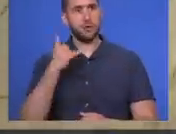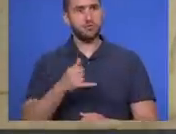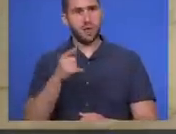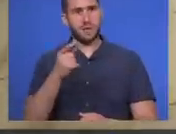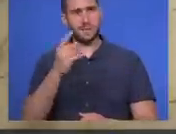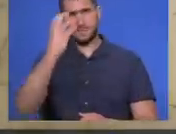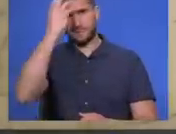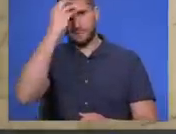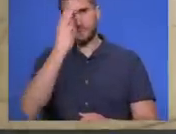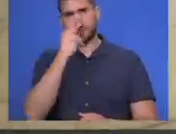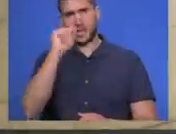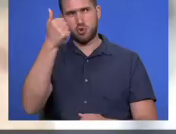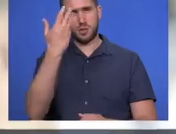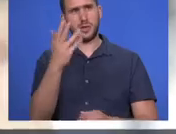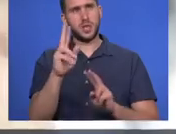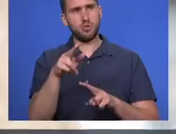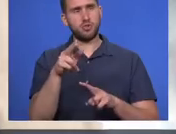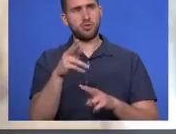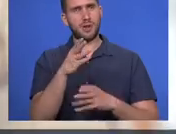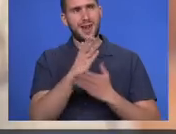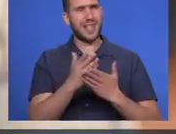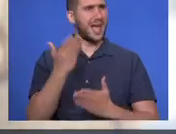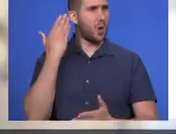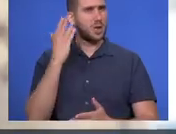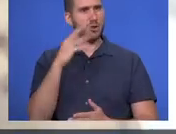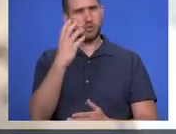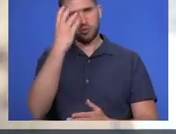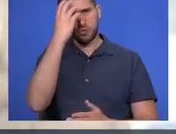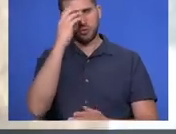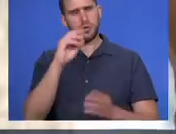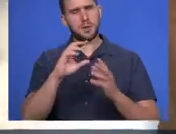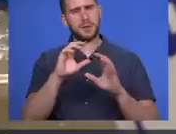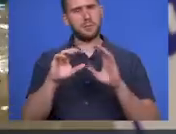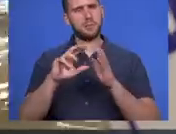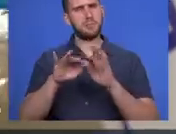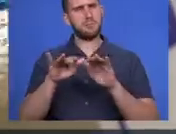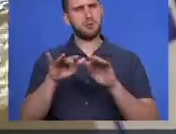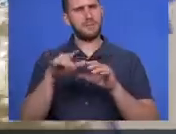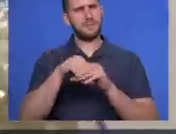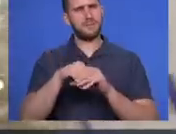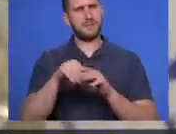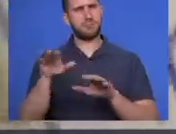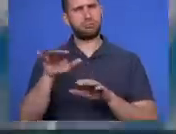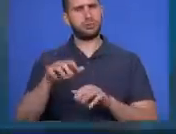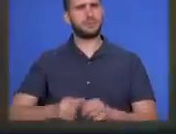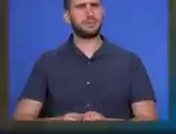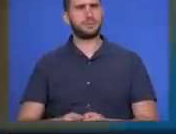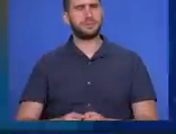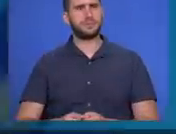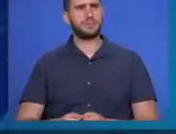האב-טיפוס. אוקיי. יש פה, בחלק האחורי, יושב המעבד פה הרטטים.